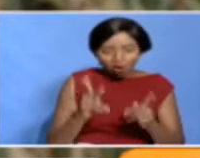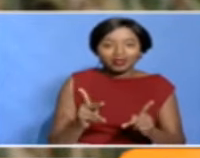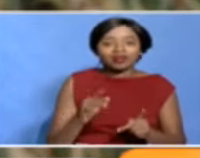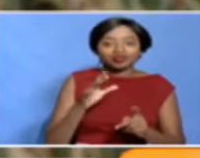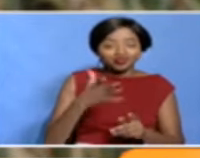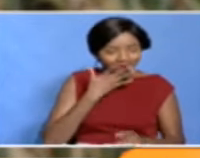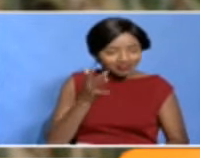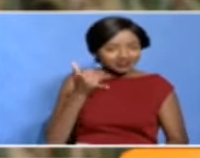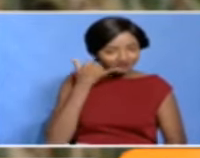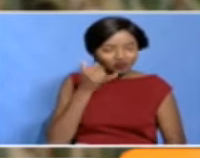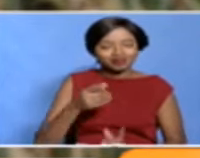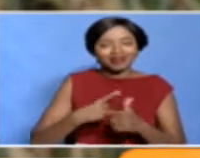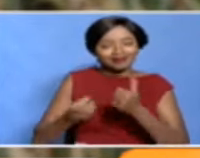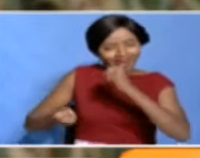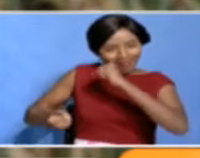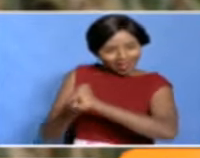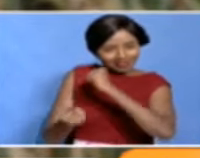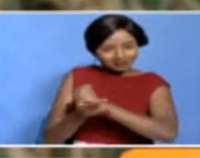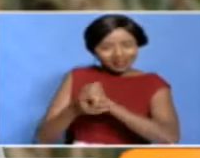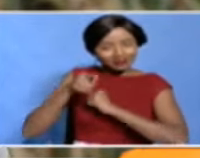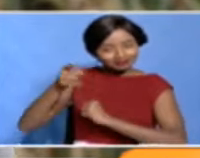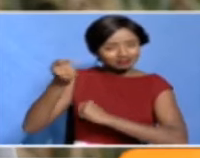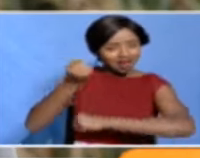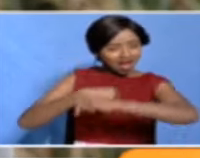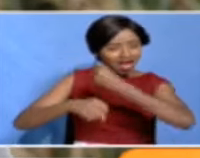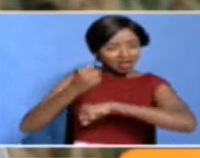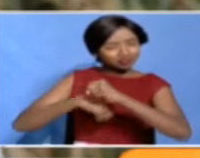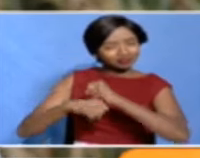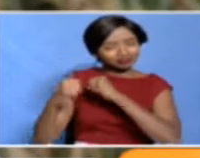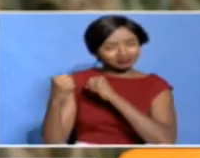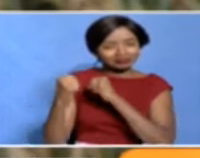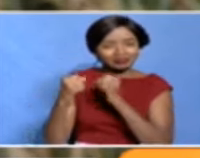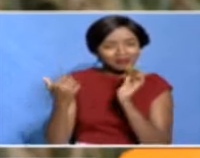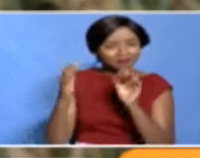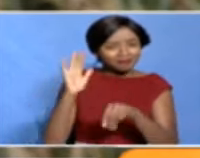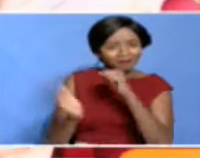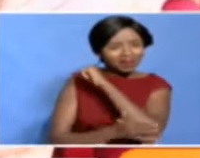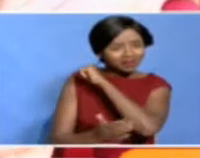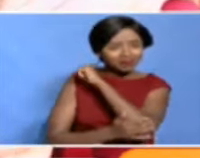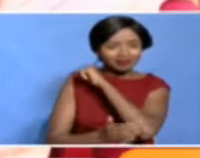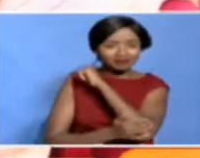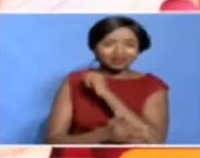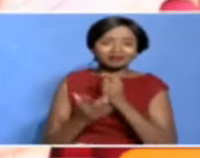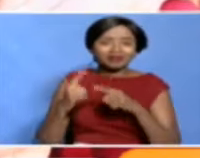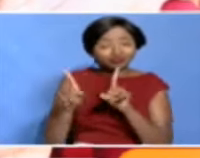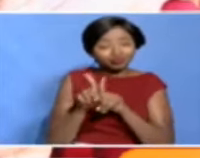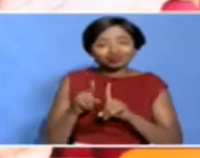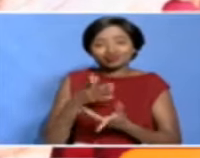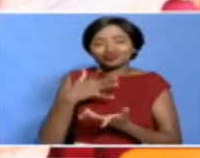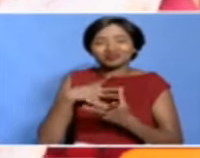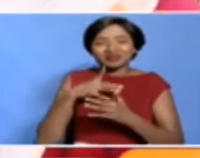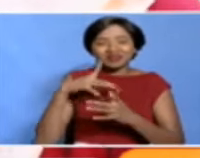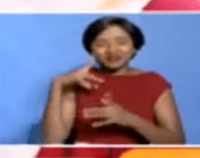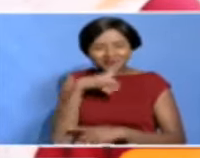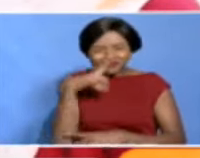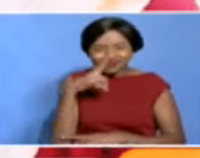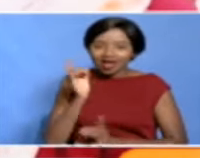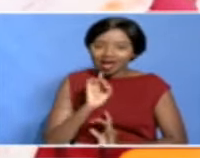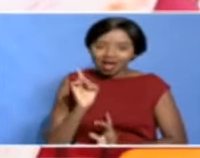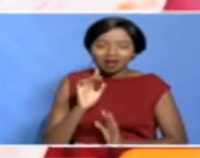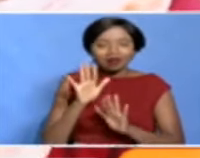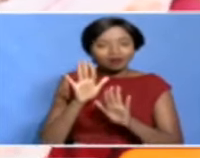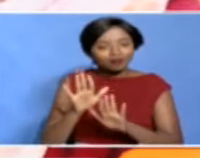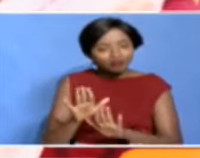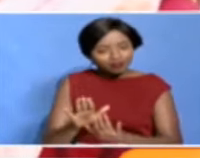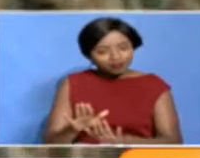mueleze ya kwamba kitu gani nimefanya atoke hapa, na usiongee na kwa ukali, muongee na upole, tufanye